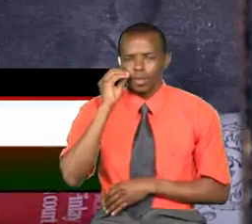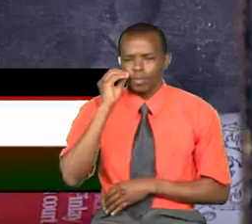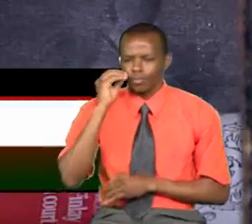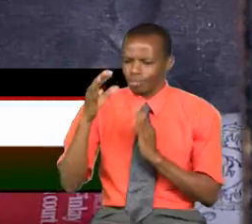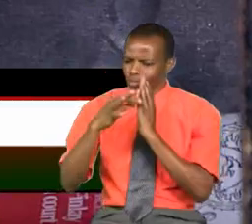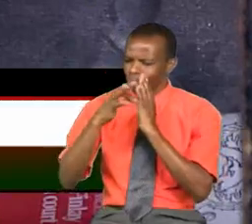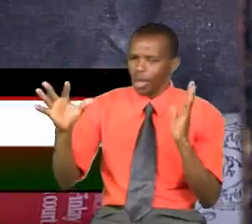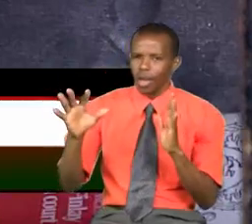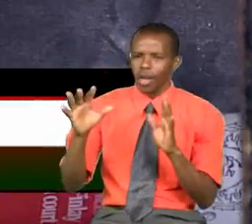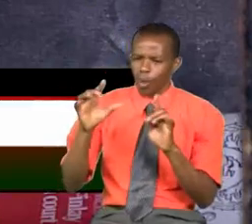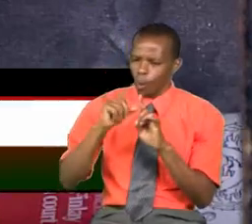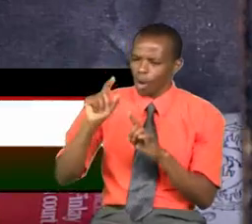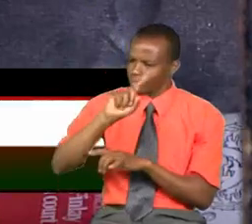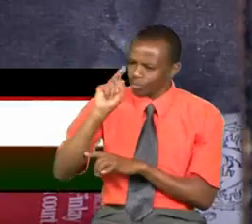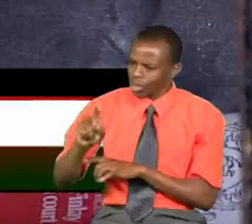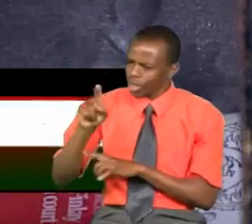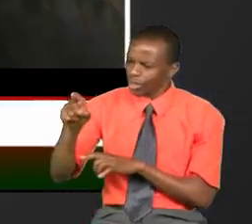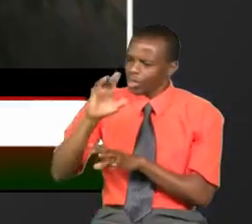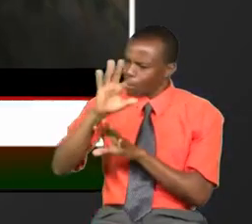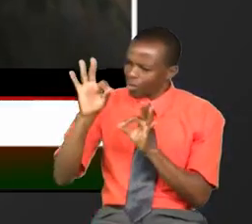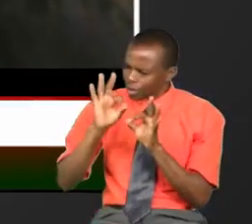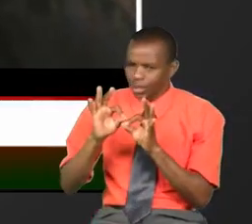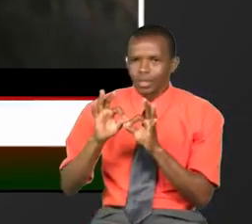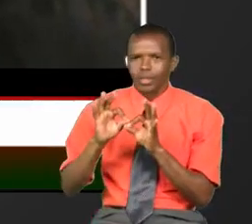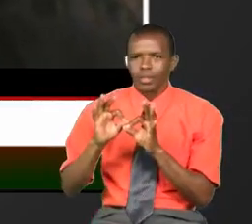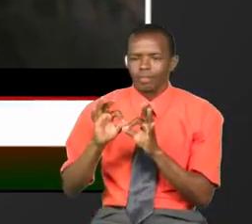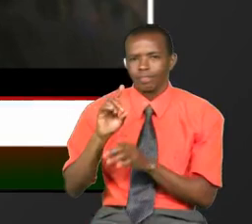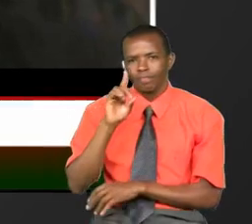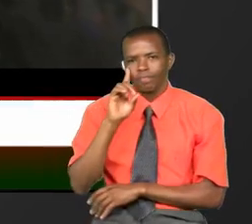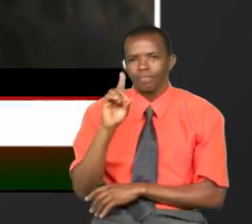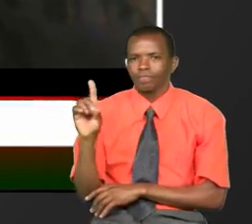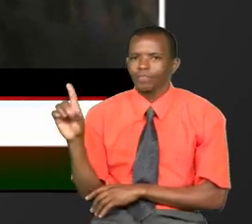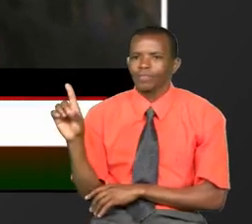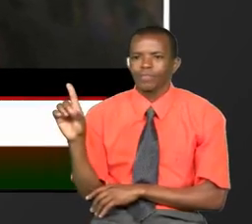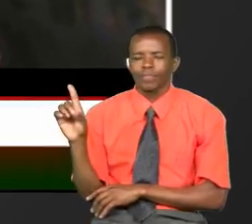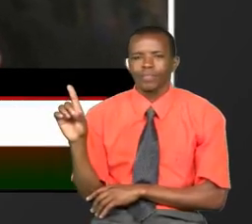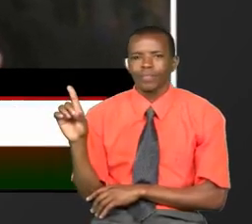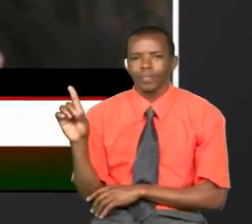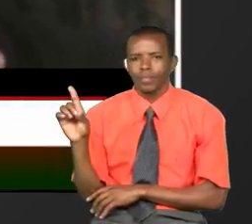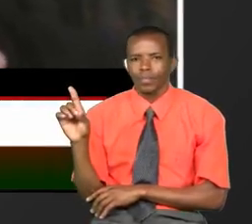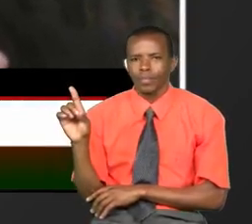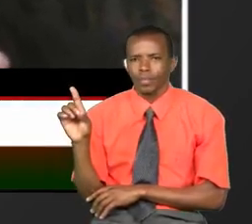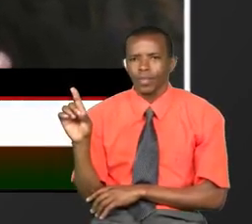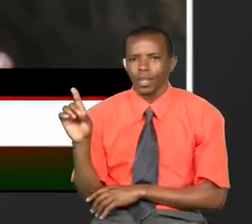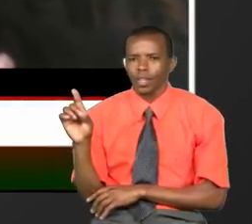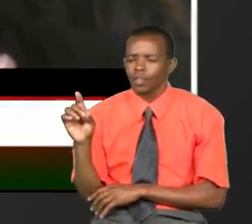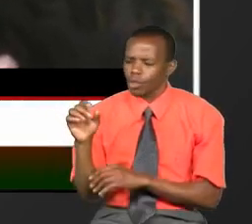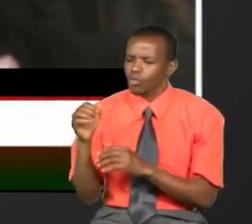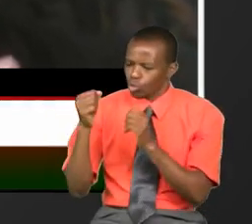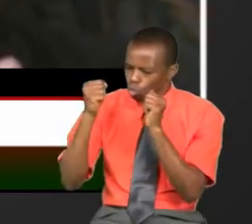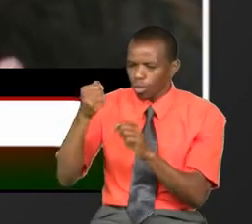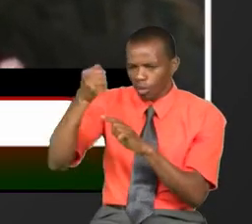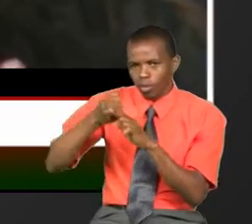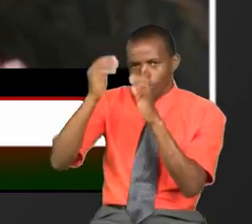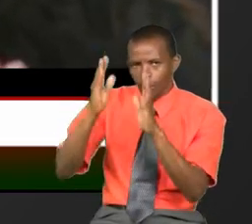his slang, je, huni ungwana? Leonard MamboMbotela stands tall as a shujaa